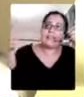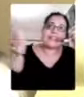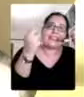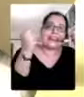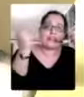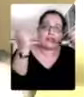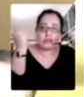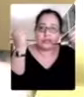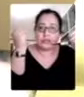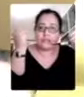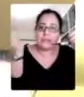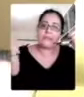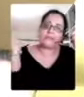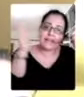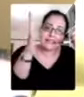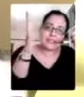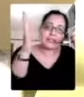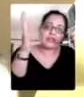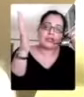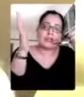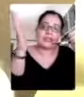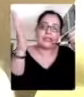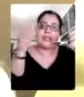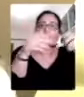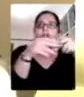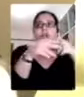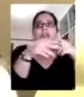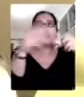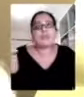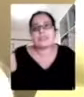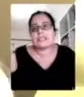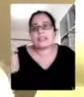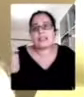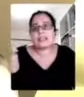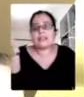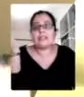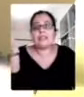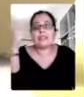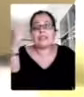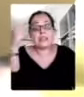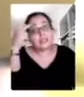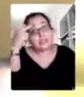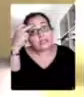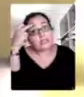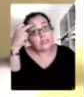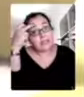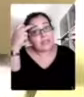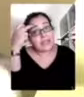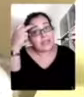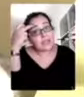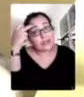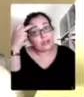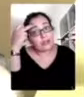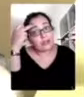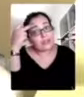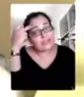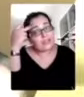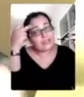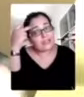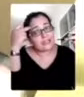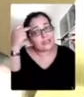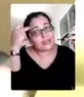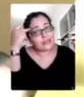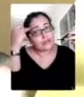var, neden ithal ediyorsun deyip vergiyi basıyor olabilirler. O yüzden Türkiye'deki rakamlar içilemez hale getiriyor. Ama